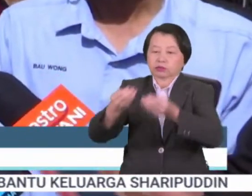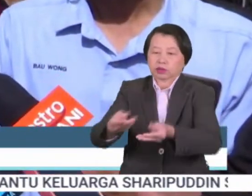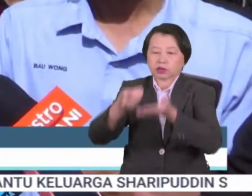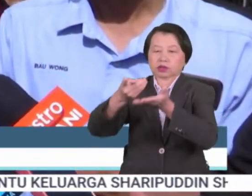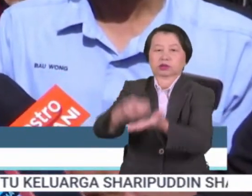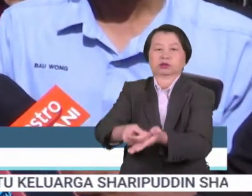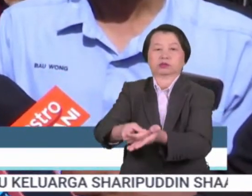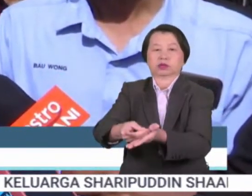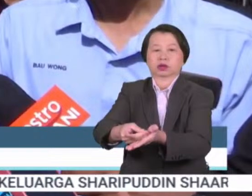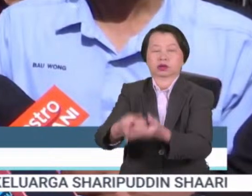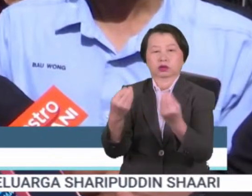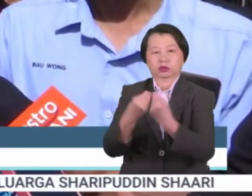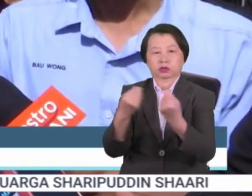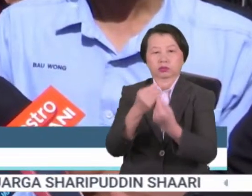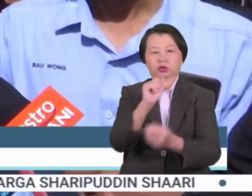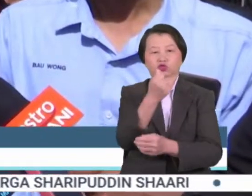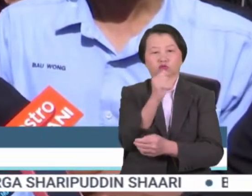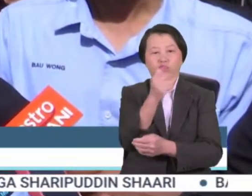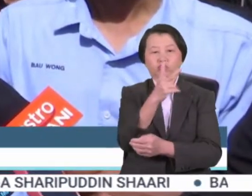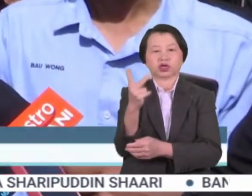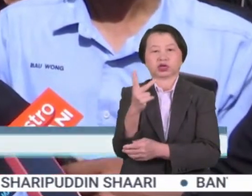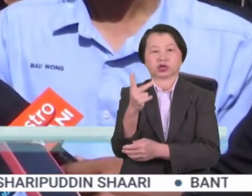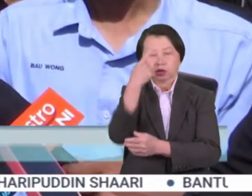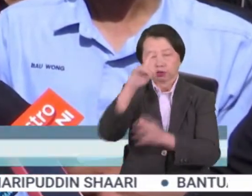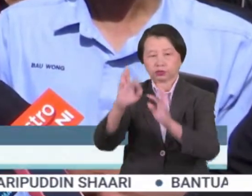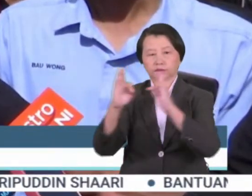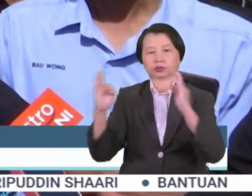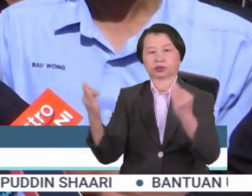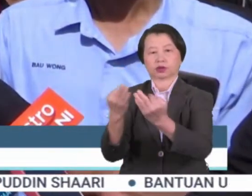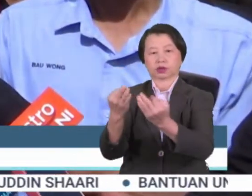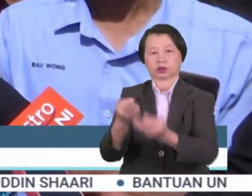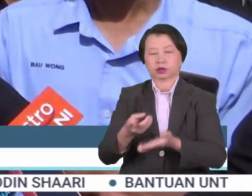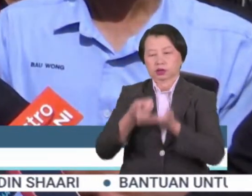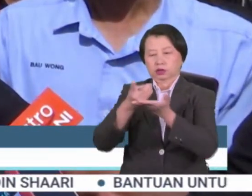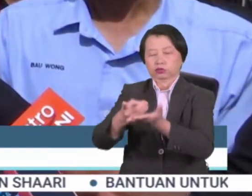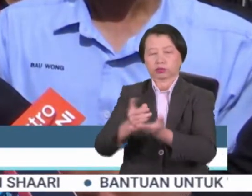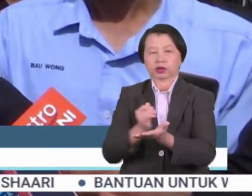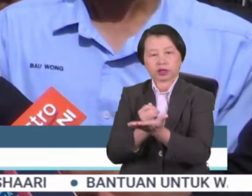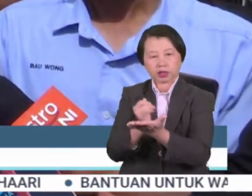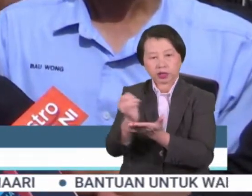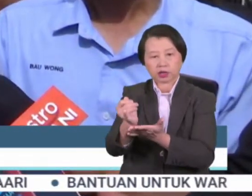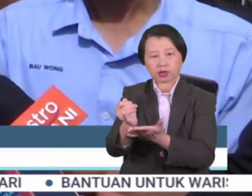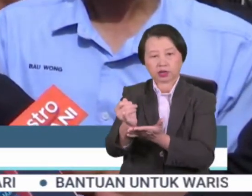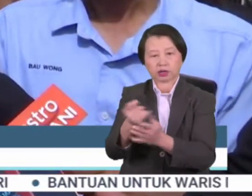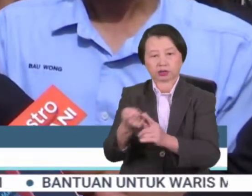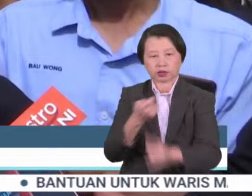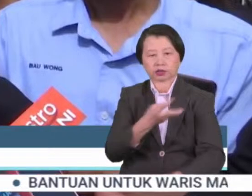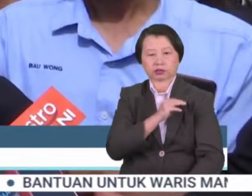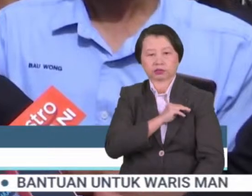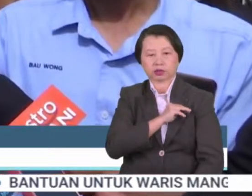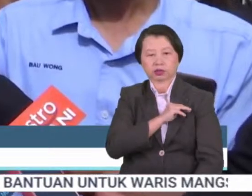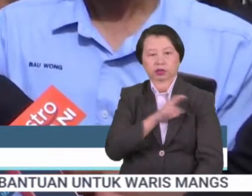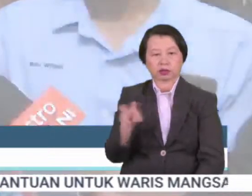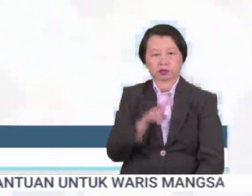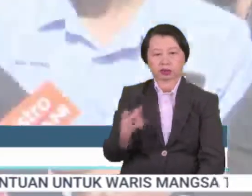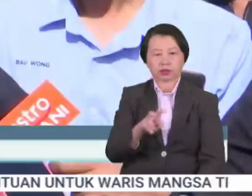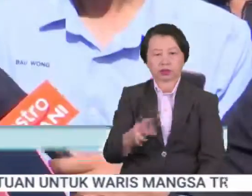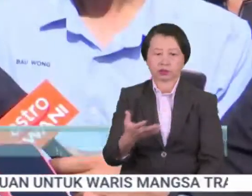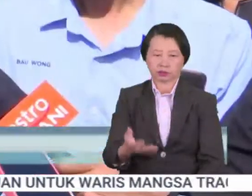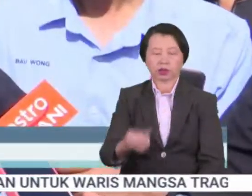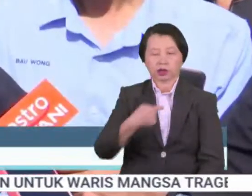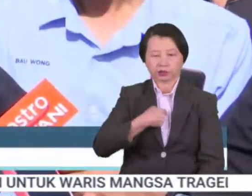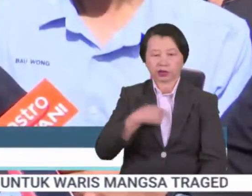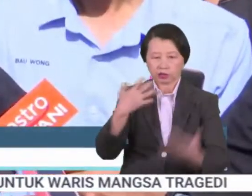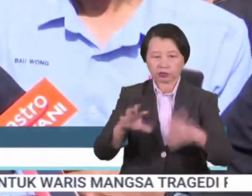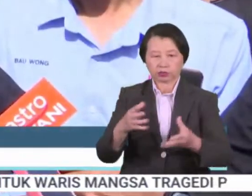sumbangan berjumlah r1,000 untuk keluarga sumbangan ikhlas daripada menteri pengangkutan saudara anthon l dan